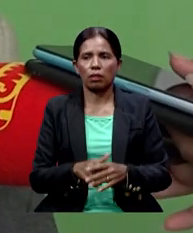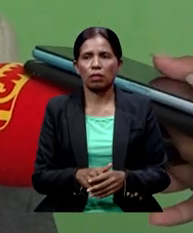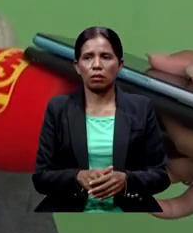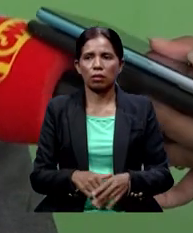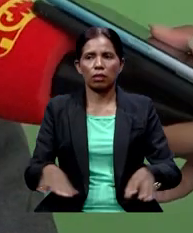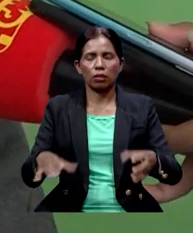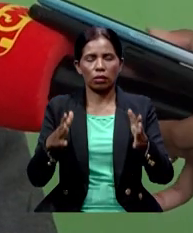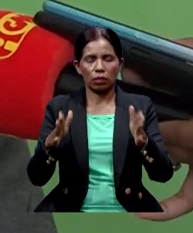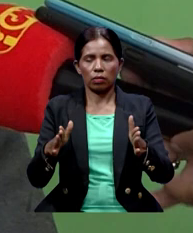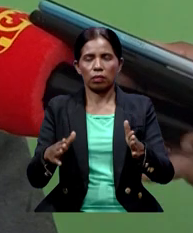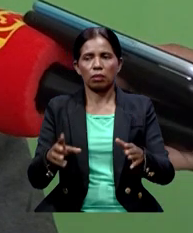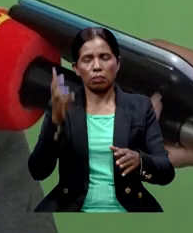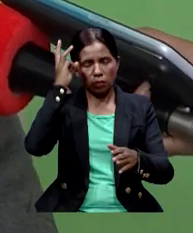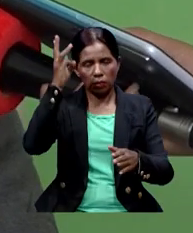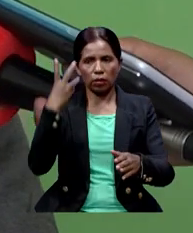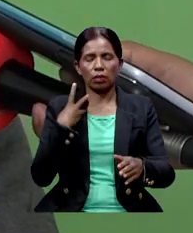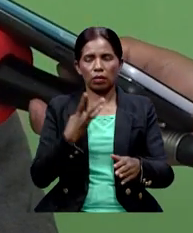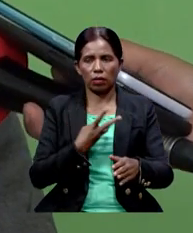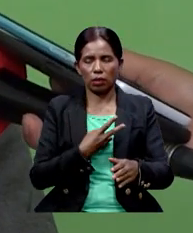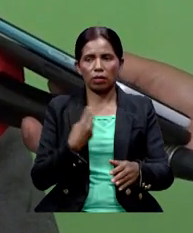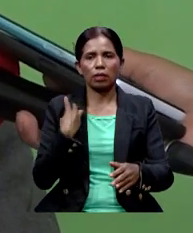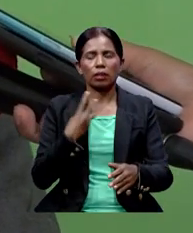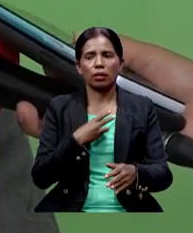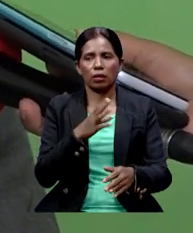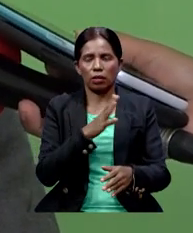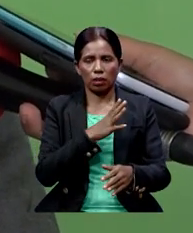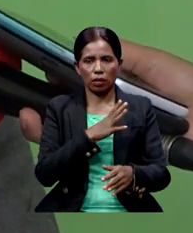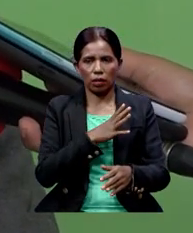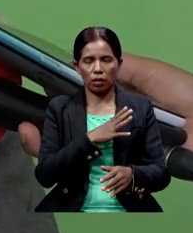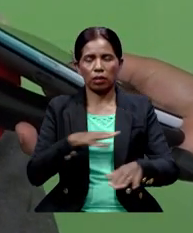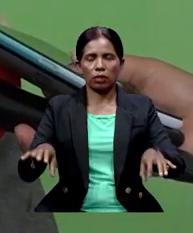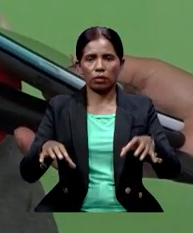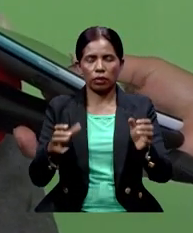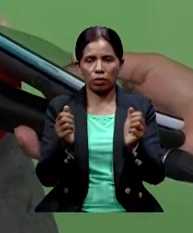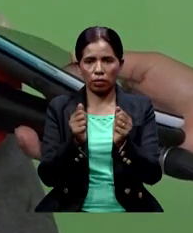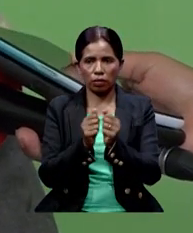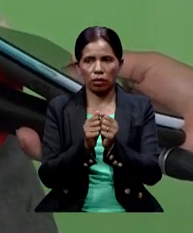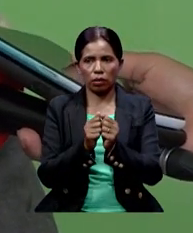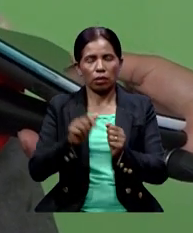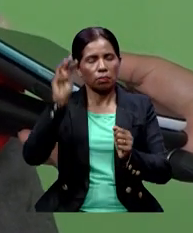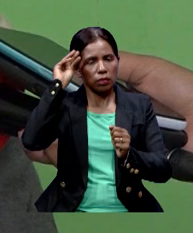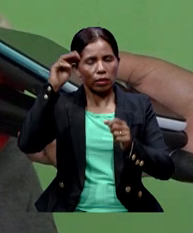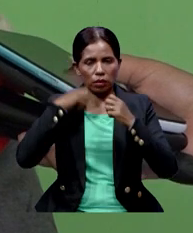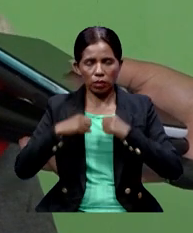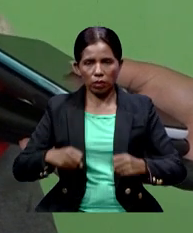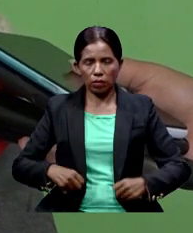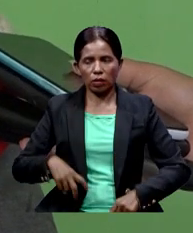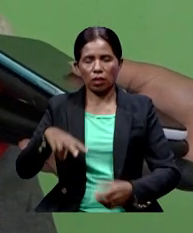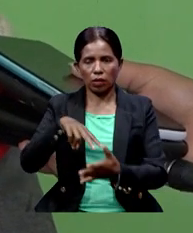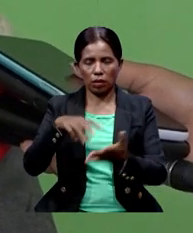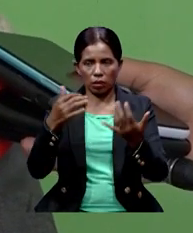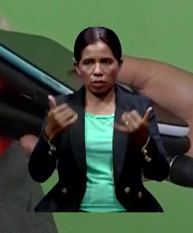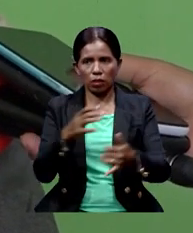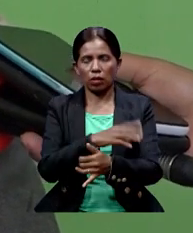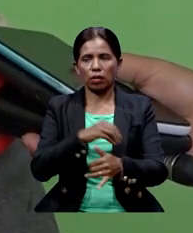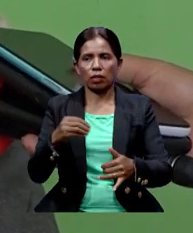recursos sai preocupação itania e espera kata sistema de mesma o Ministério da Saúde estabelece agora